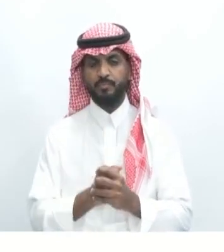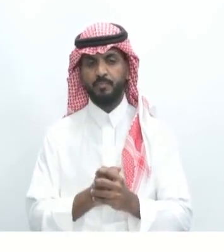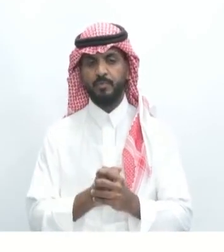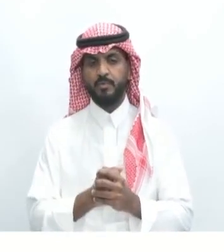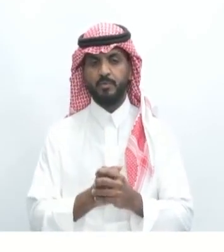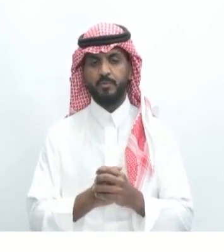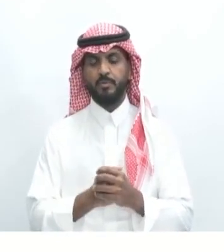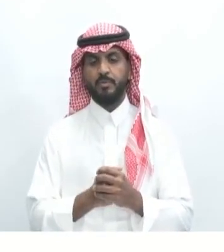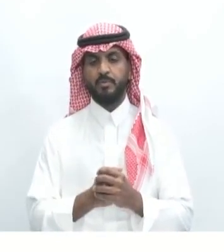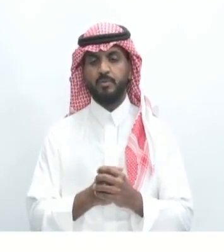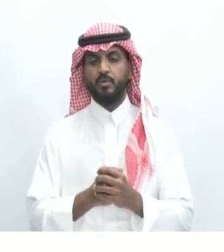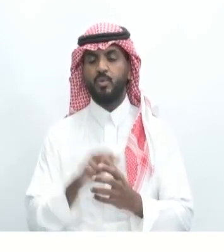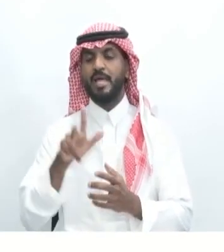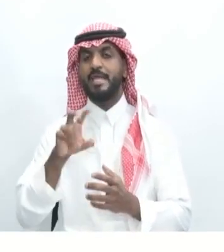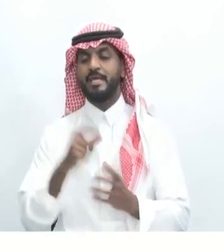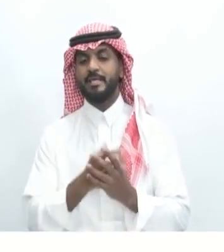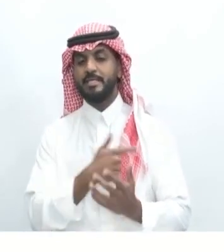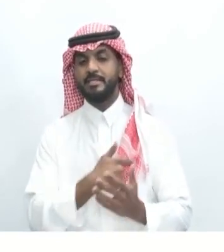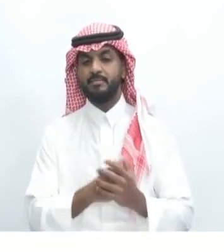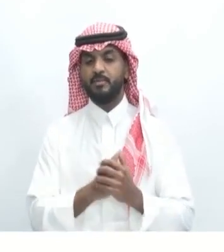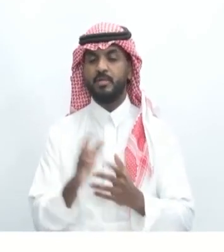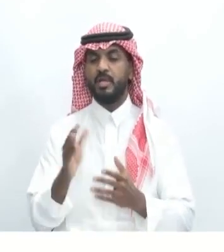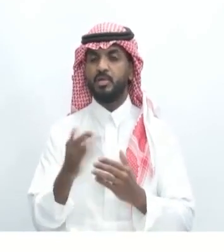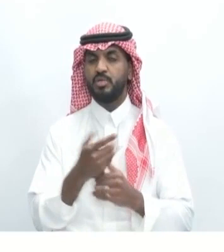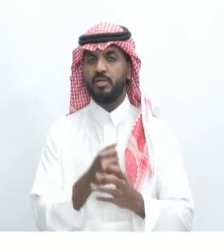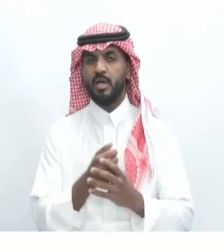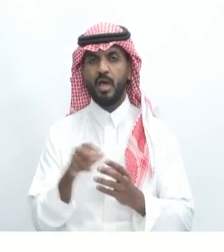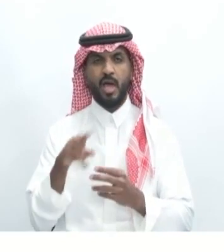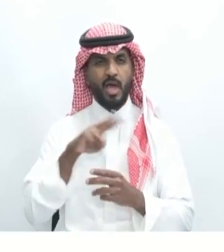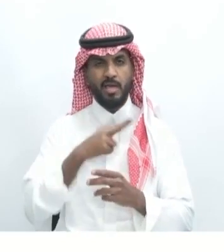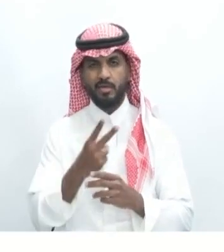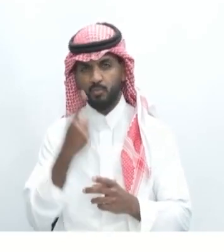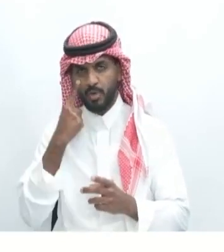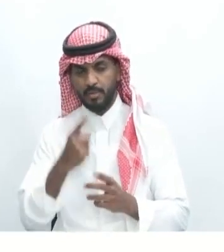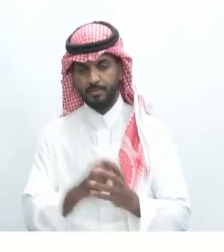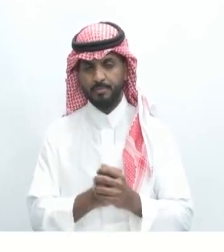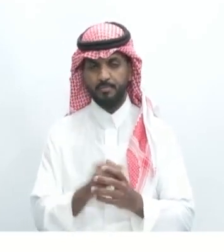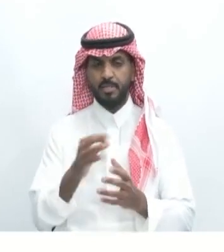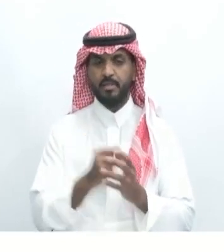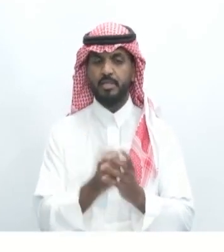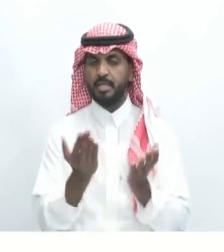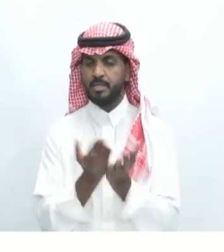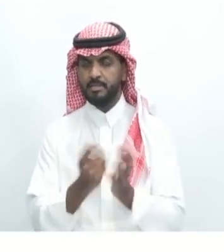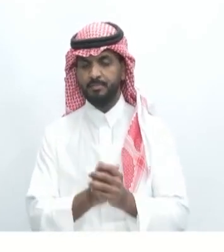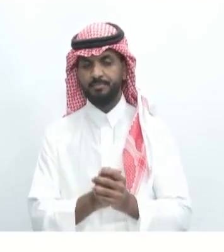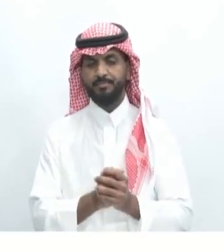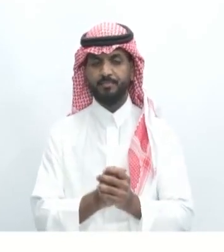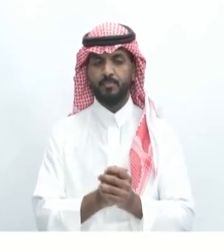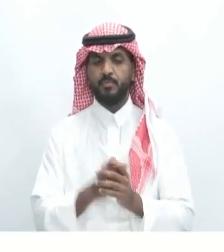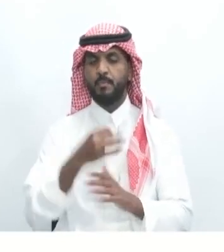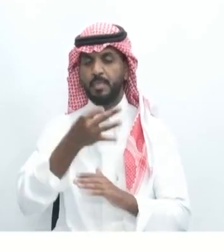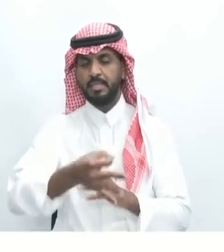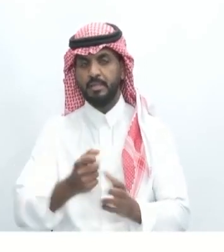ومعرفه النكره اسم يدل على شيء غير معين مثل درس